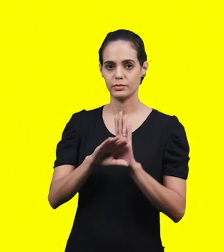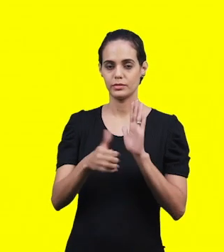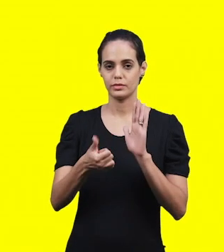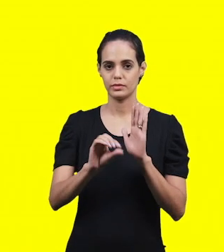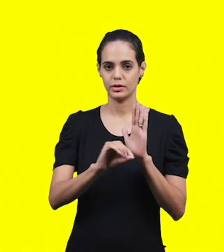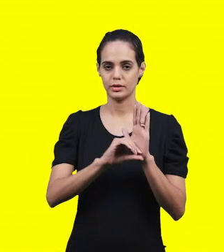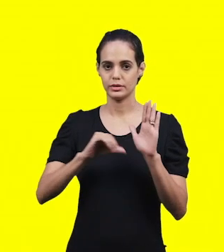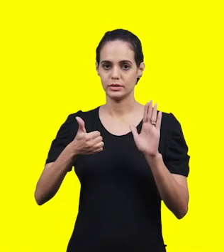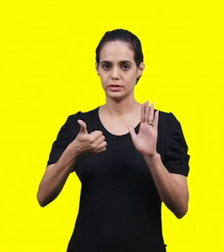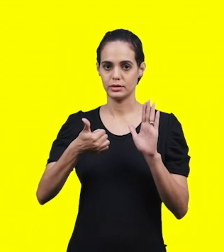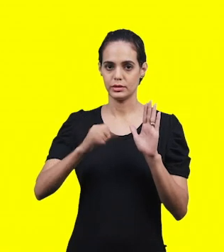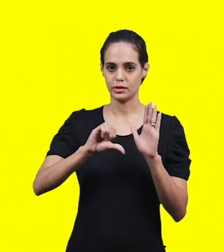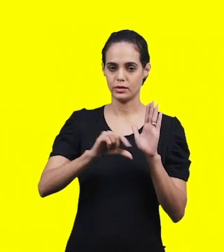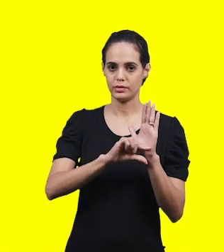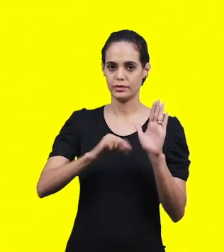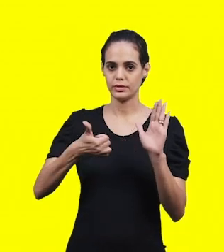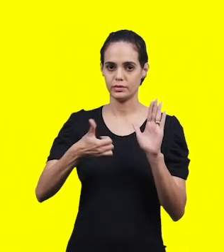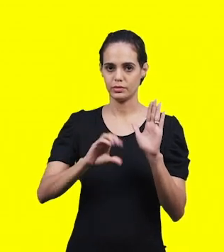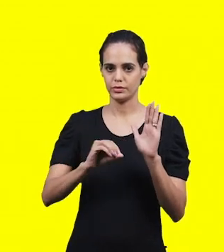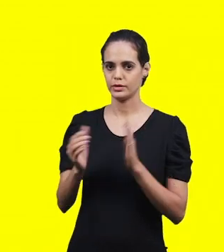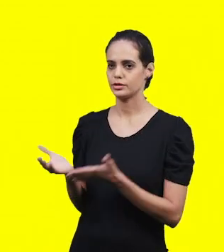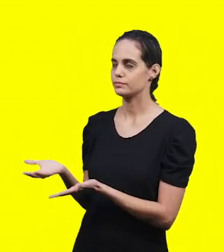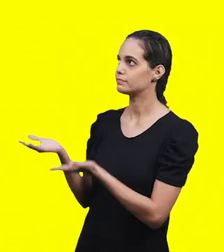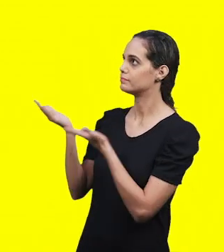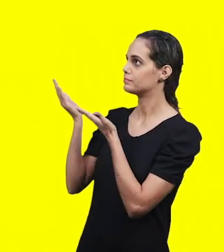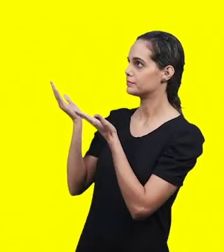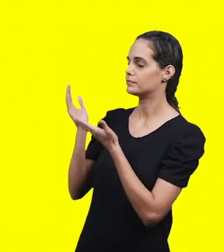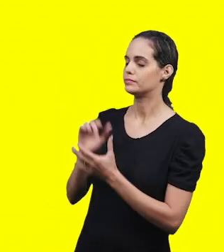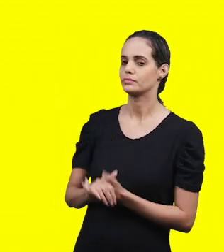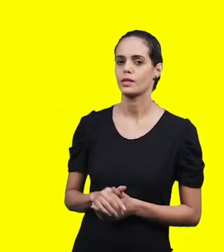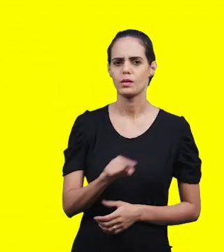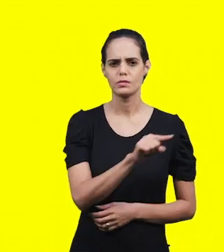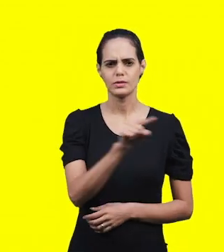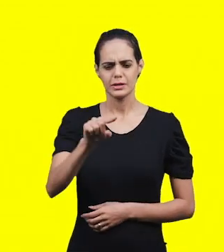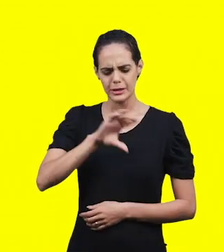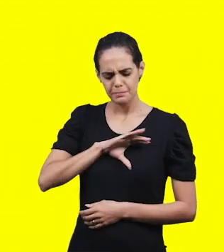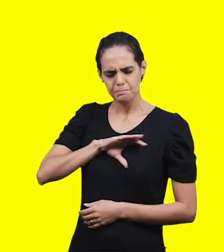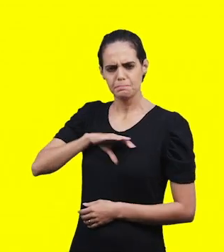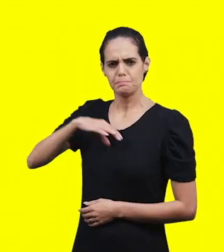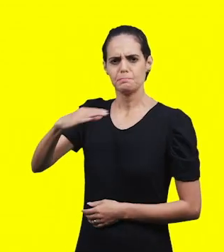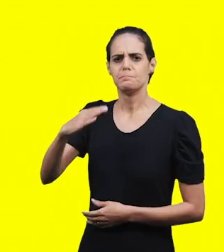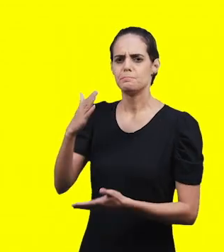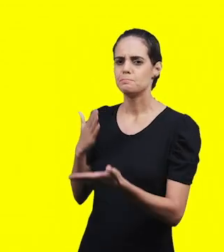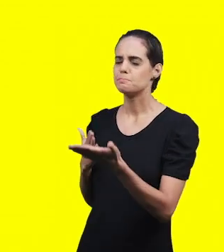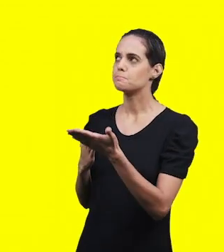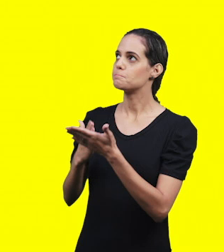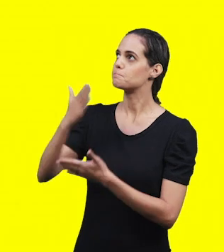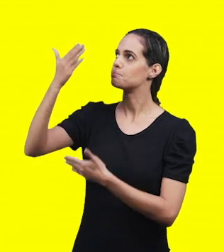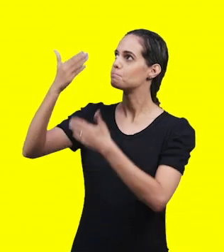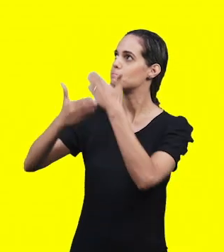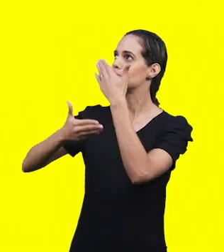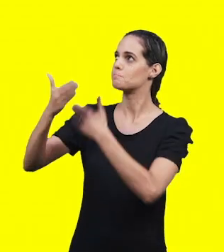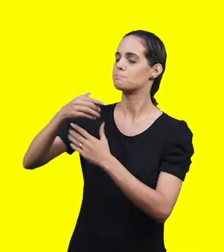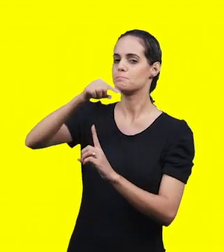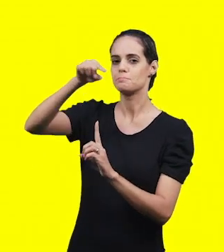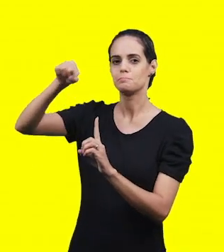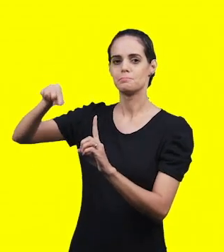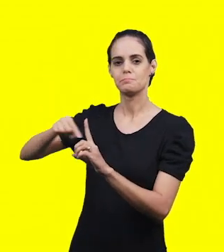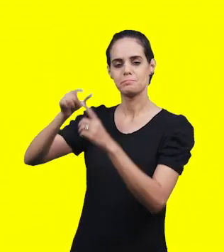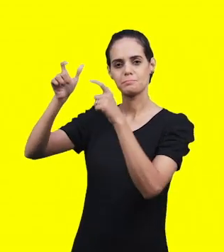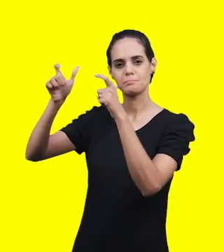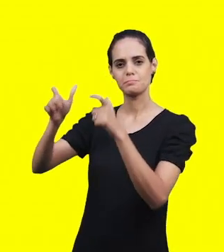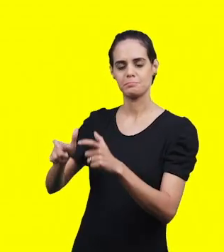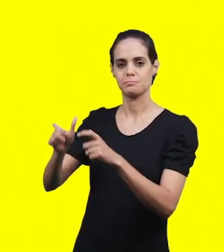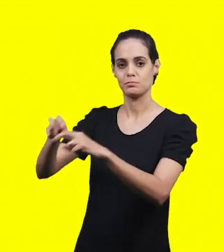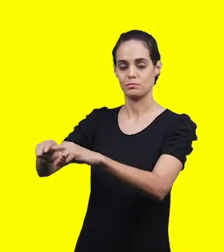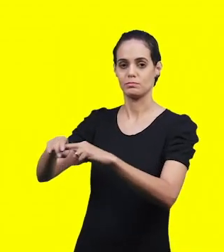chapitre 10, versets 19 et 20. Ayons donc, frères, de l'audace pour entrer dans le sanctuaire par le sang